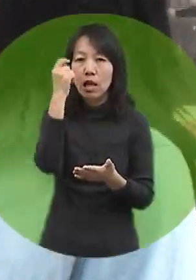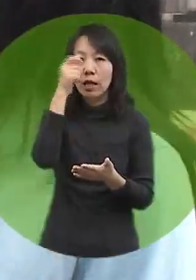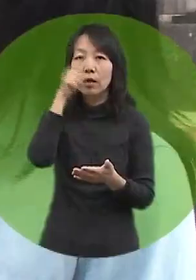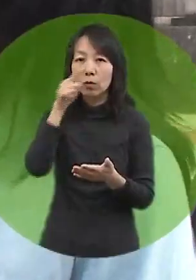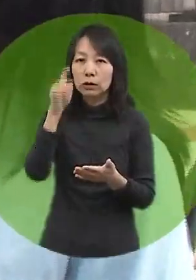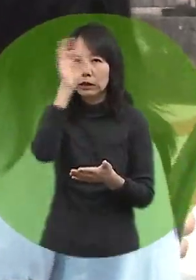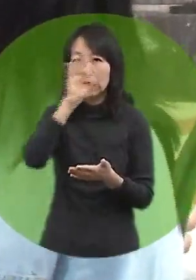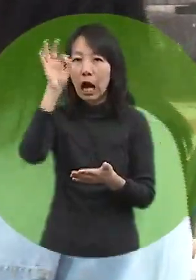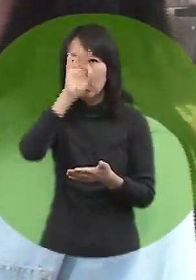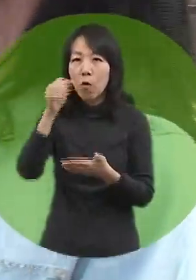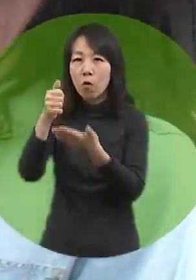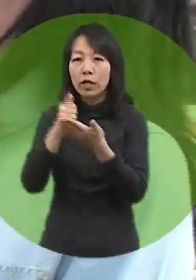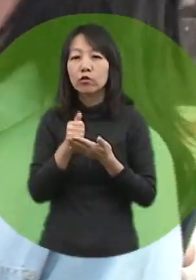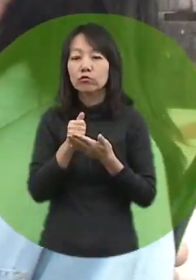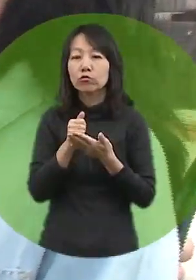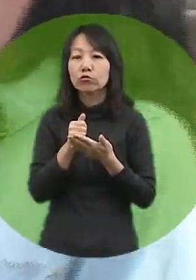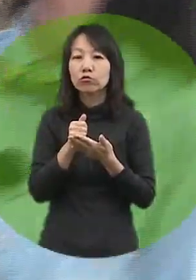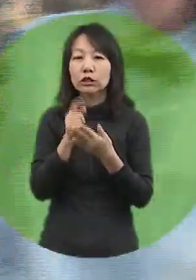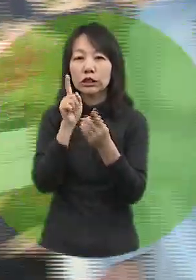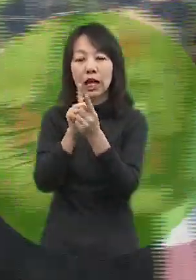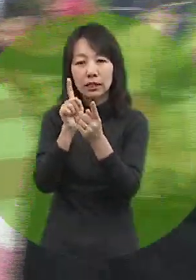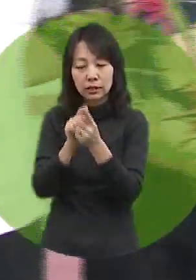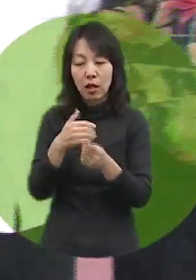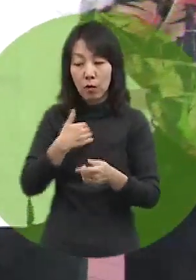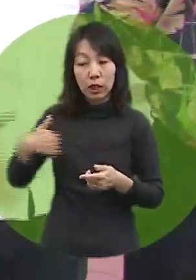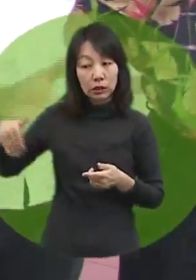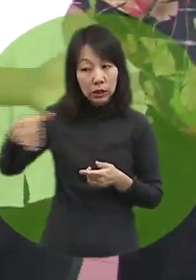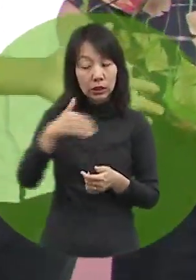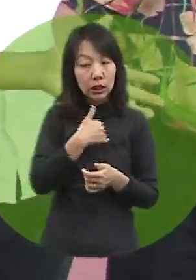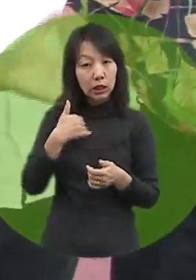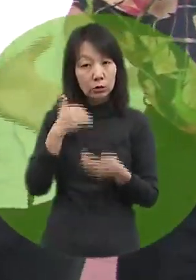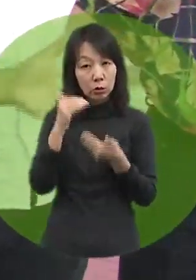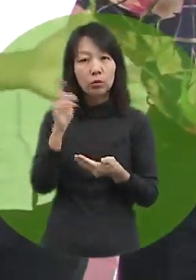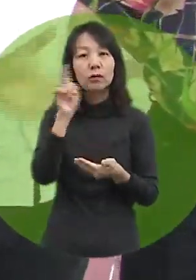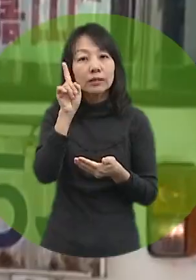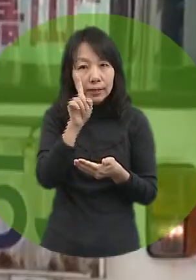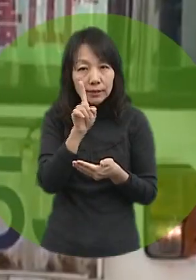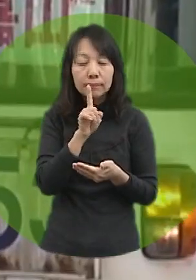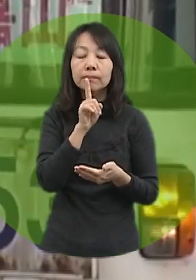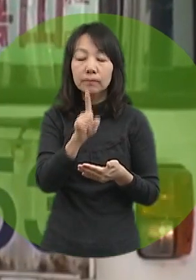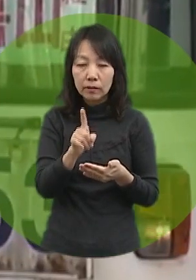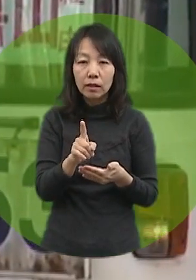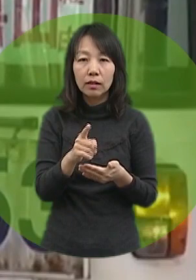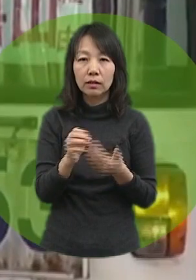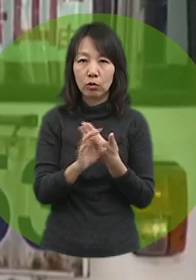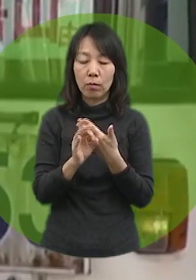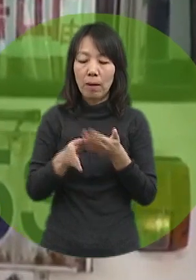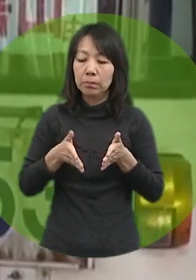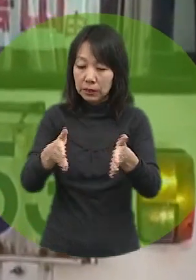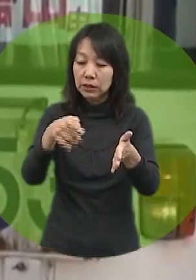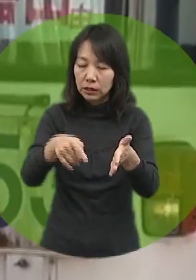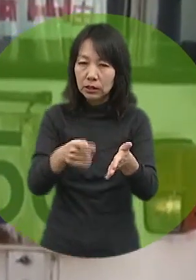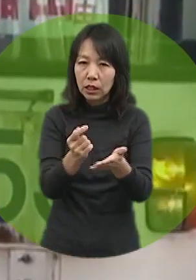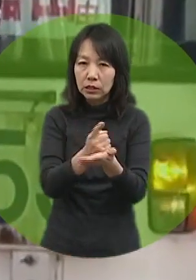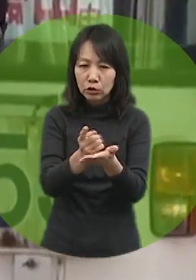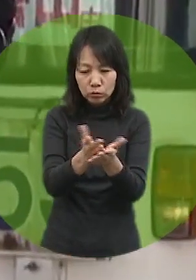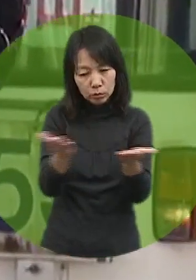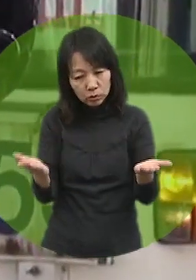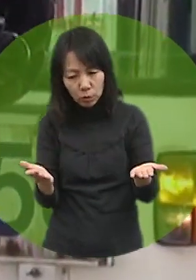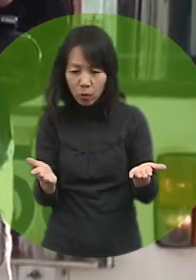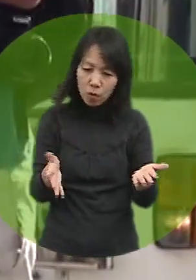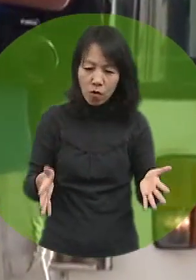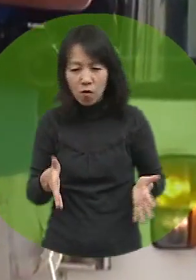んに対して私たちにもできるおもてなしがあります。例えば地図を広げて道に迷っている人がい